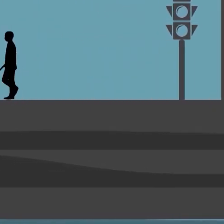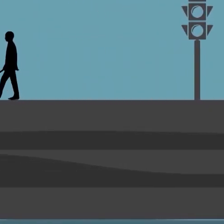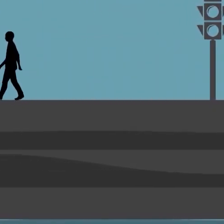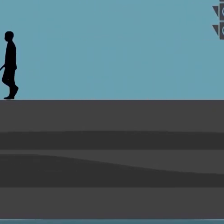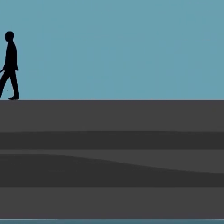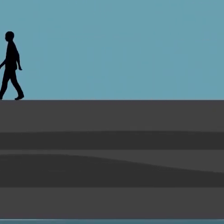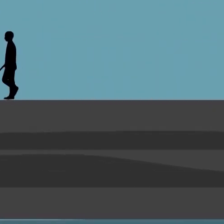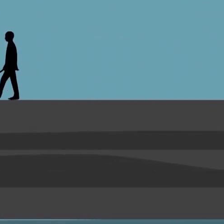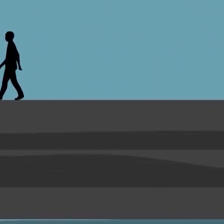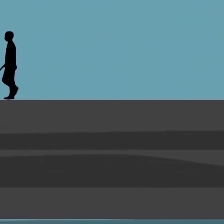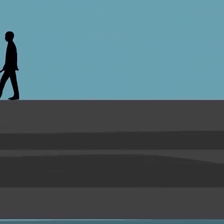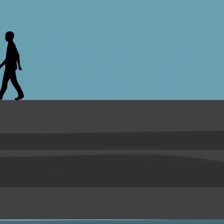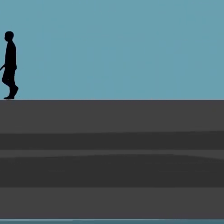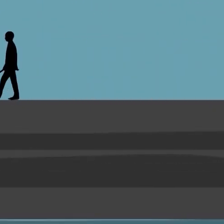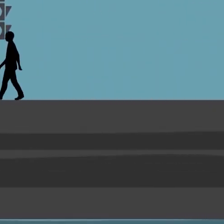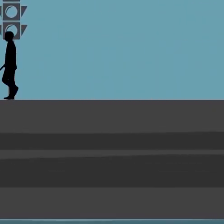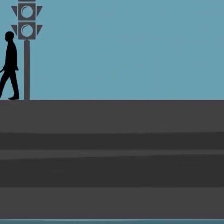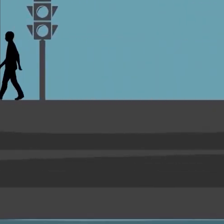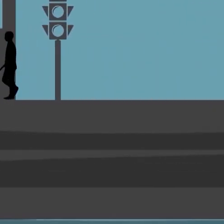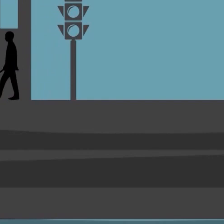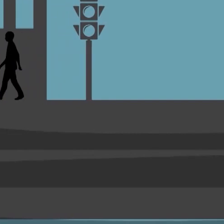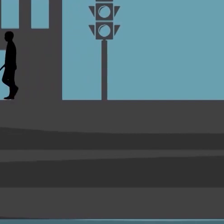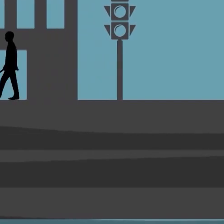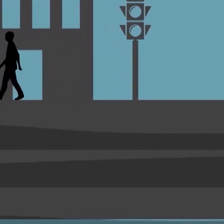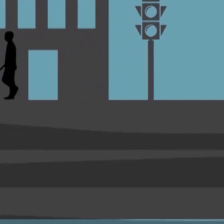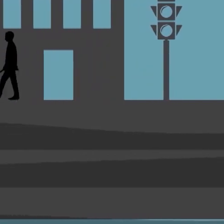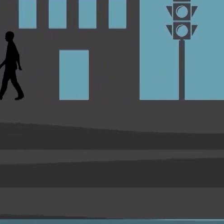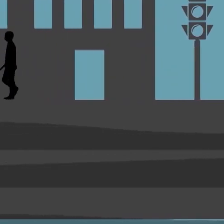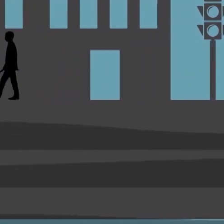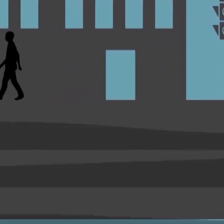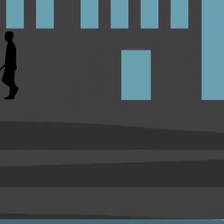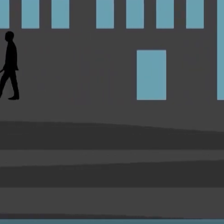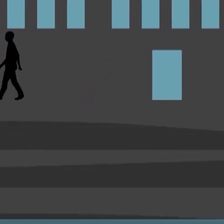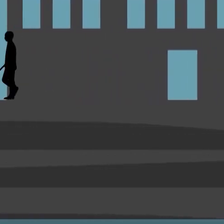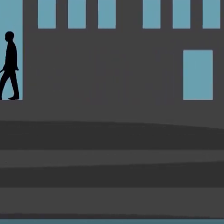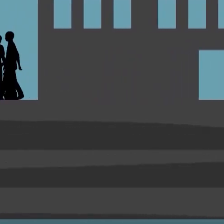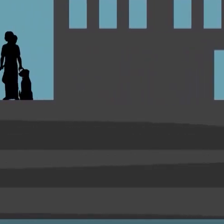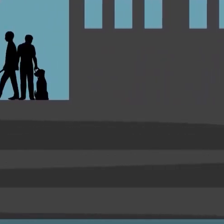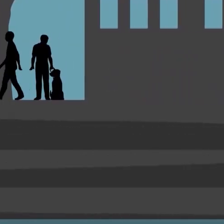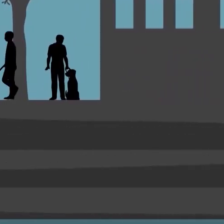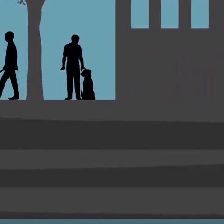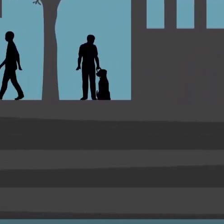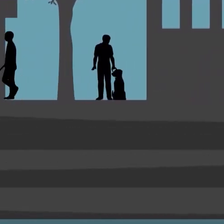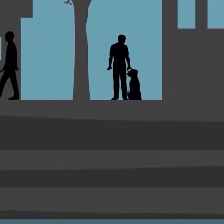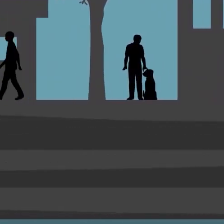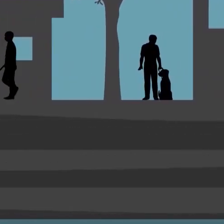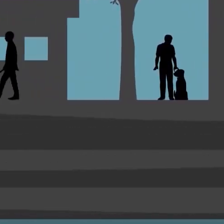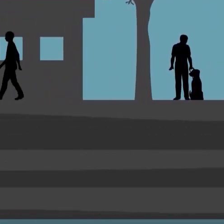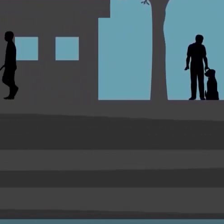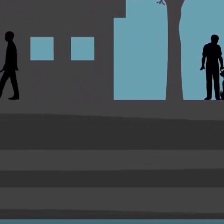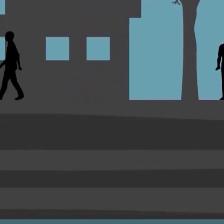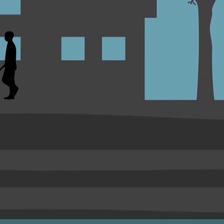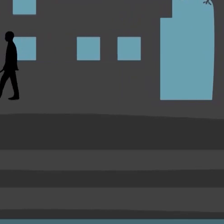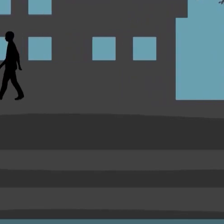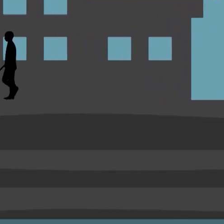I can do anything. I can reach any goal today. I can do what I want.